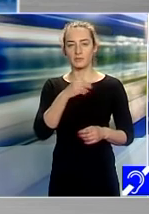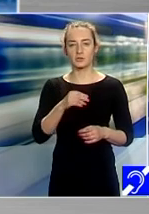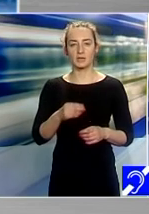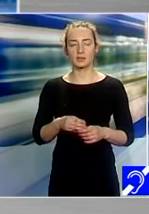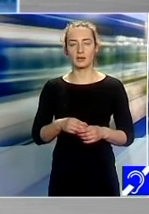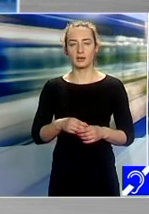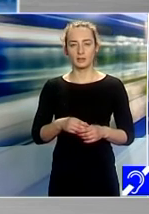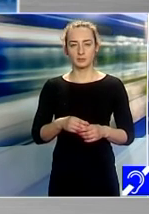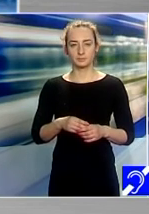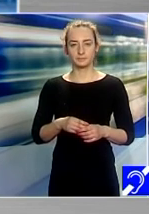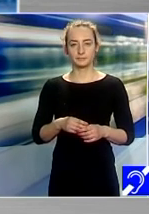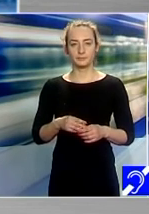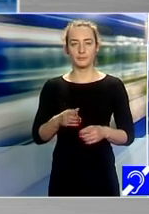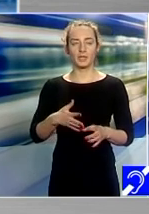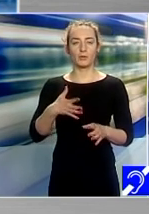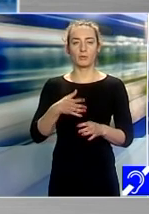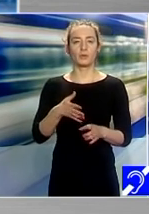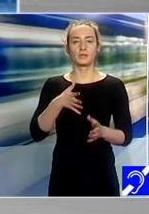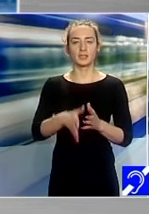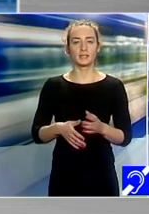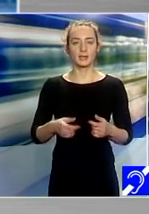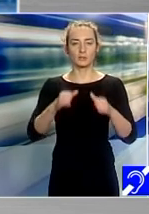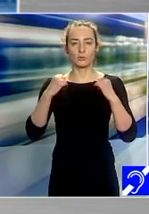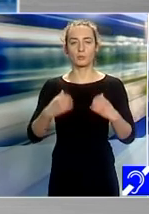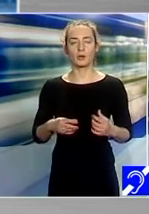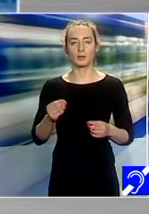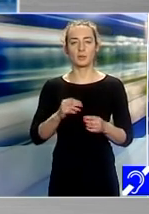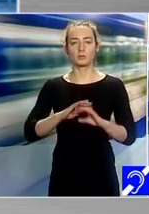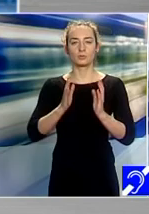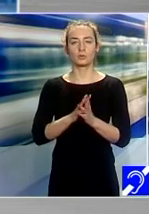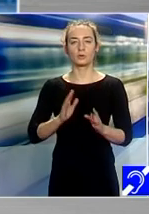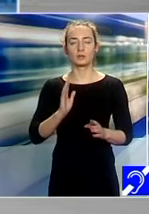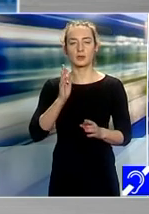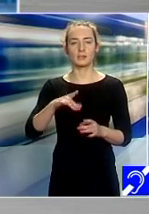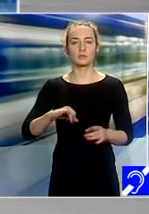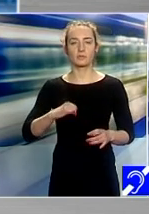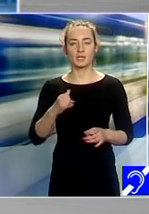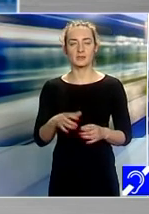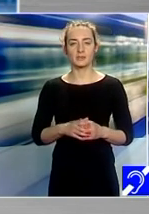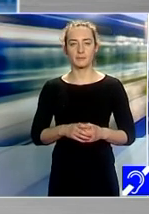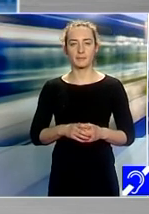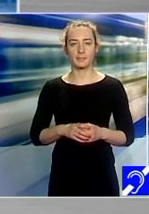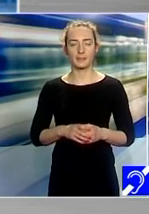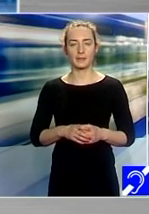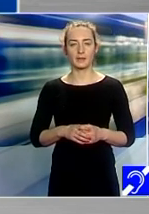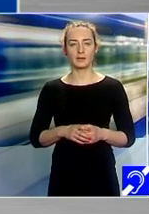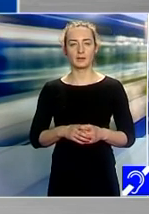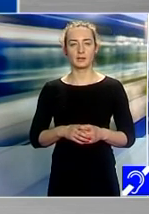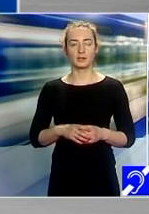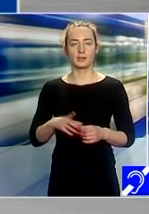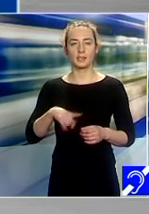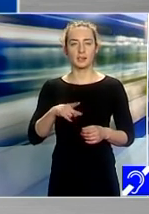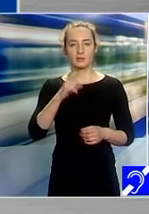de o integritate corporală pentru tot restul vieții. Este păcat să și atunci nu discutam dacă lucru. Este vorba de lipsa